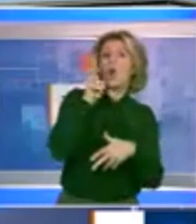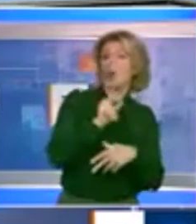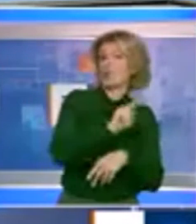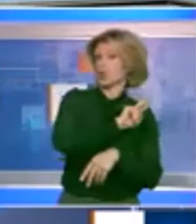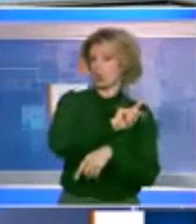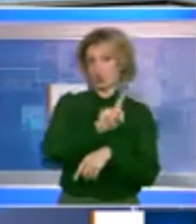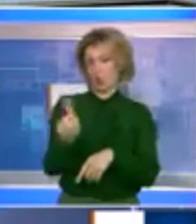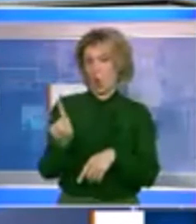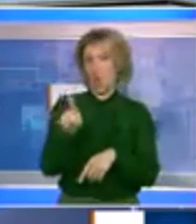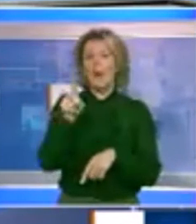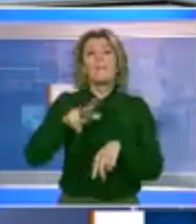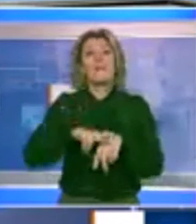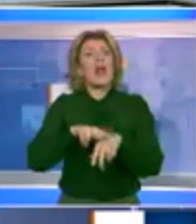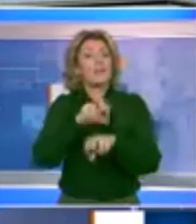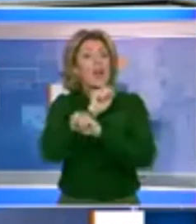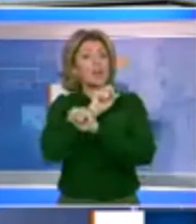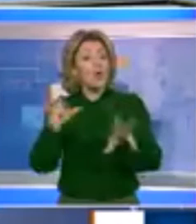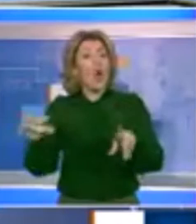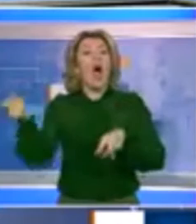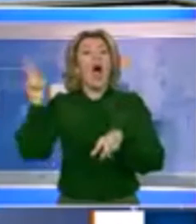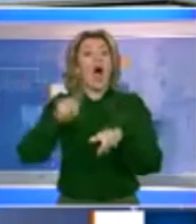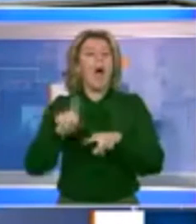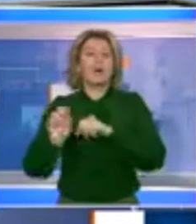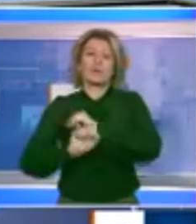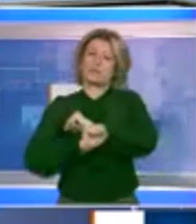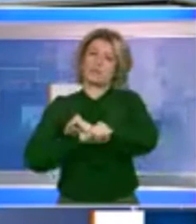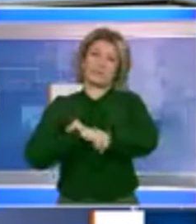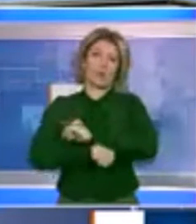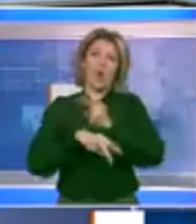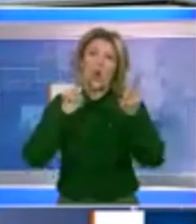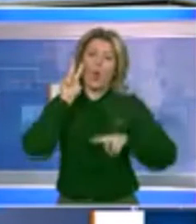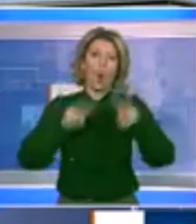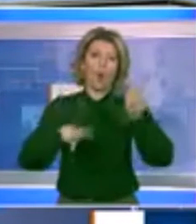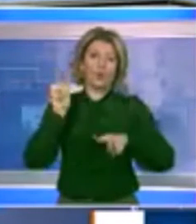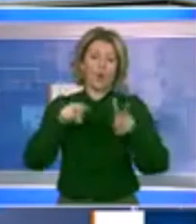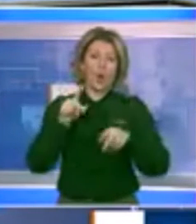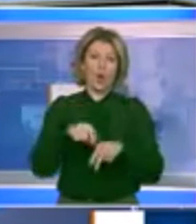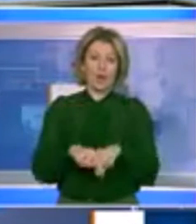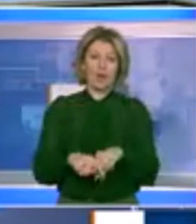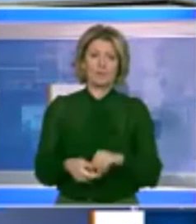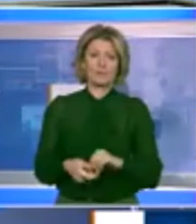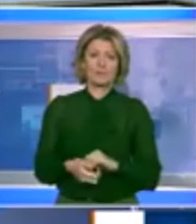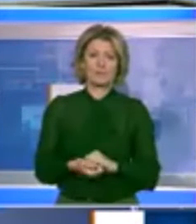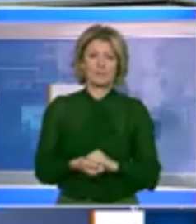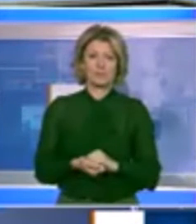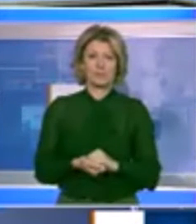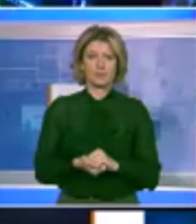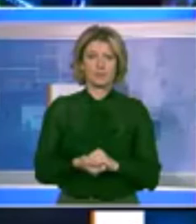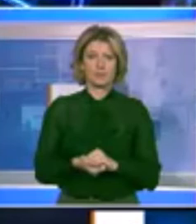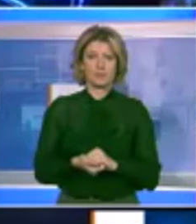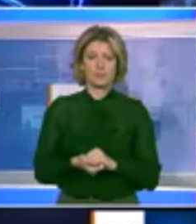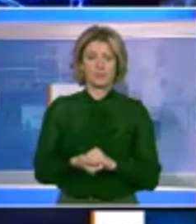intanto il prefetto annuncia anche una stretta sui controlli sentiamo sarà lorusso